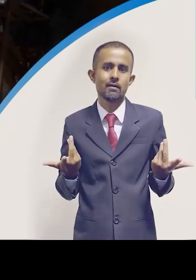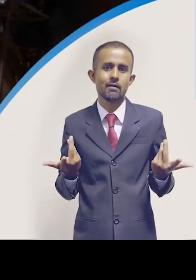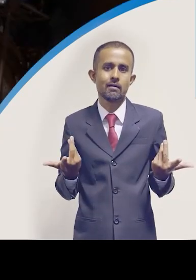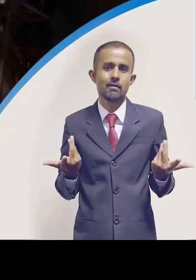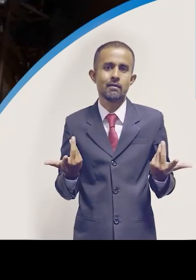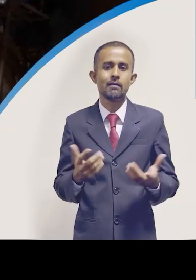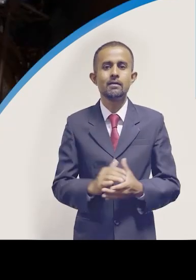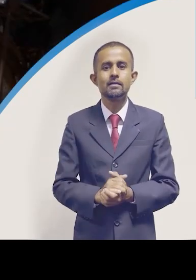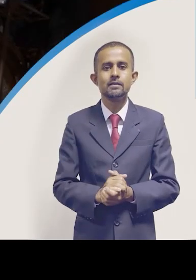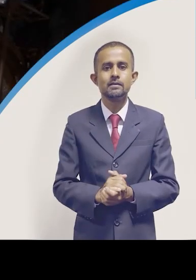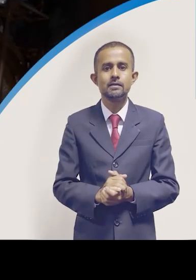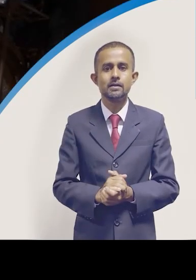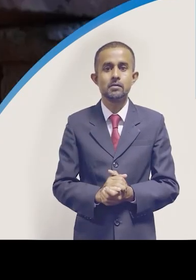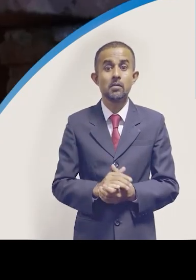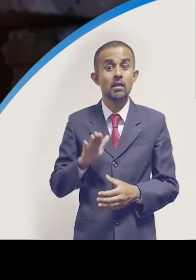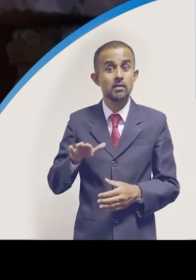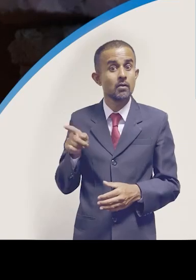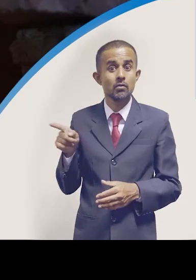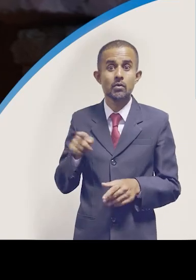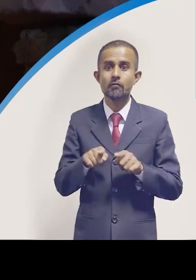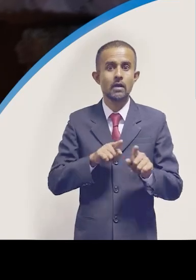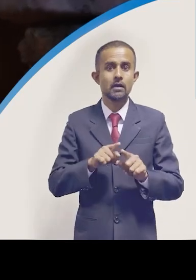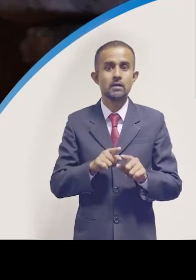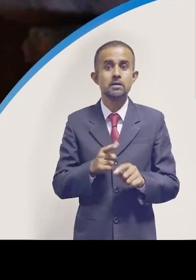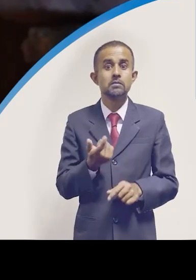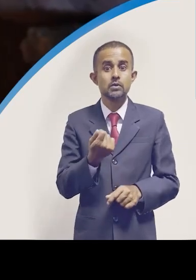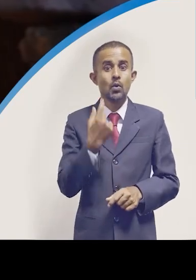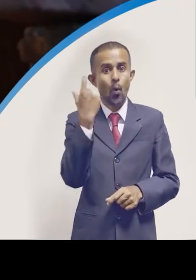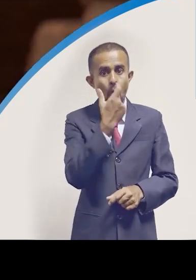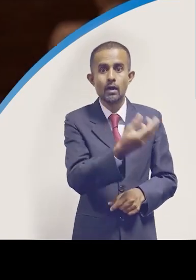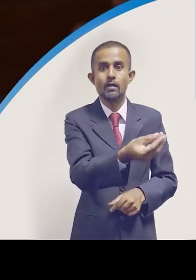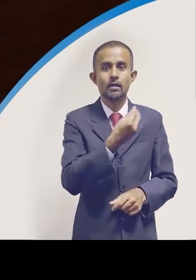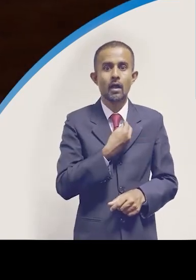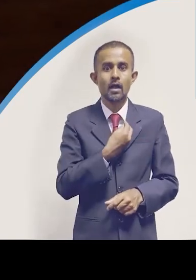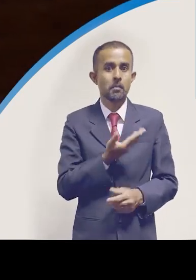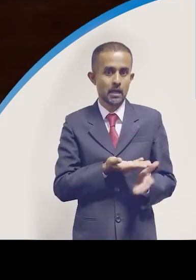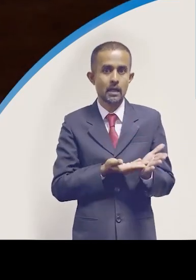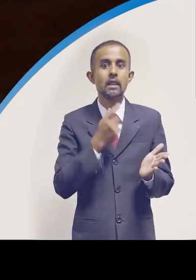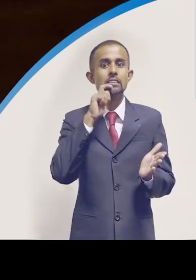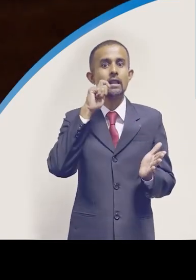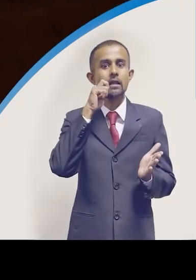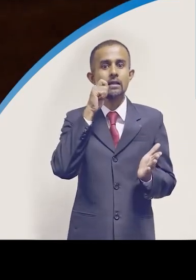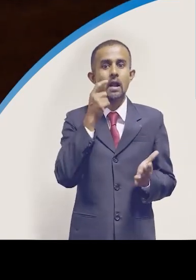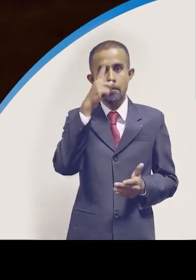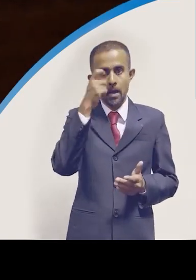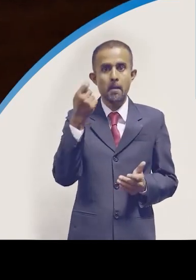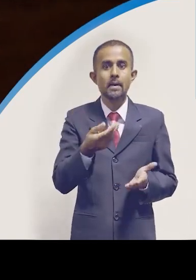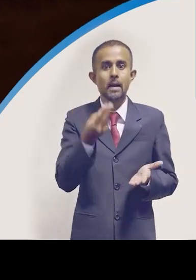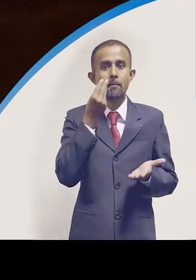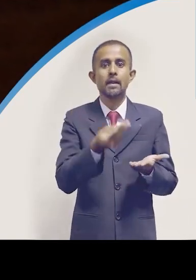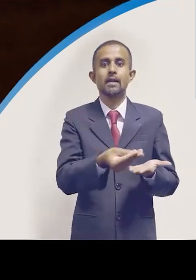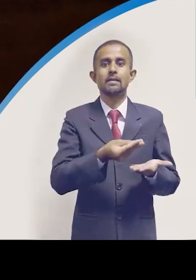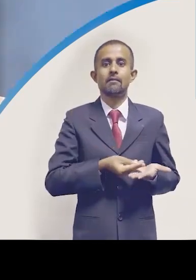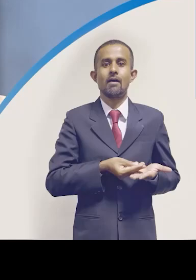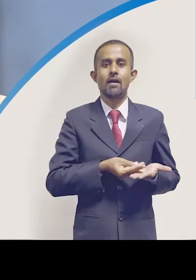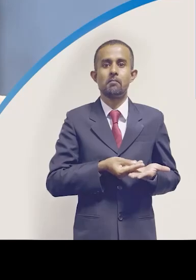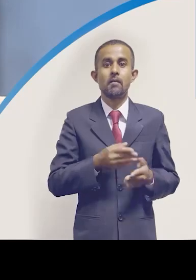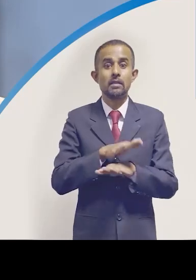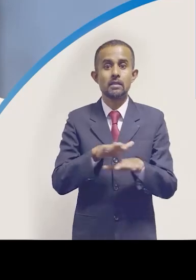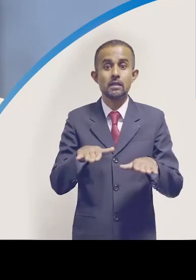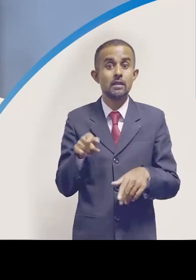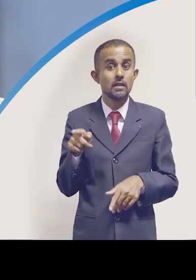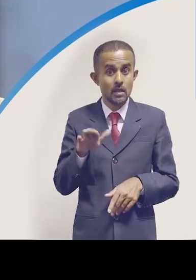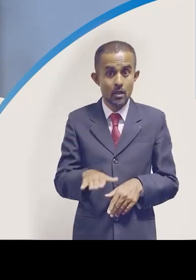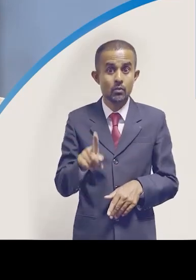නැහනේ. දැන් මගේ දරුවා එහෙම නෙවෙයිනේ කීයක් හරි මට හොයාගෙන ඇවිල්ලා එක්කෝ වෙන සාත්තේ කියලා පඩිය පෙන්වන ඕනේ.